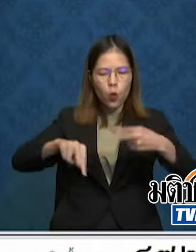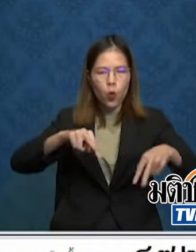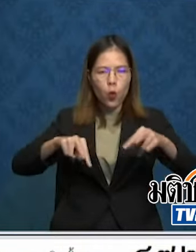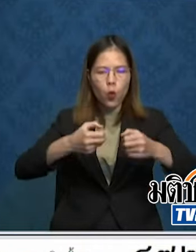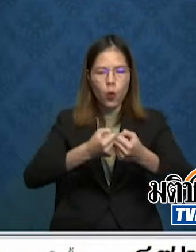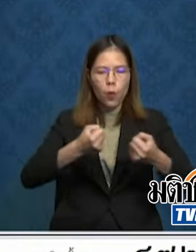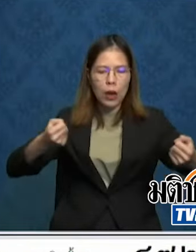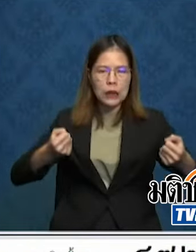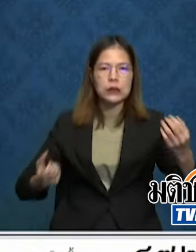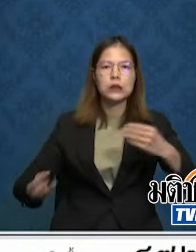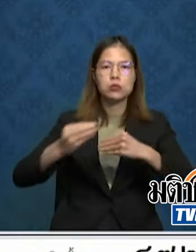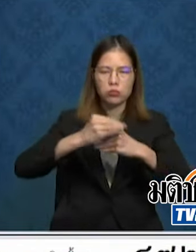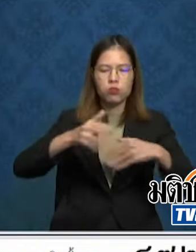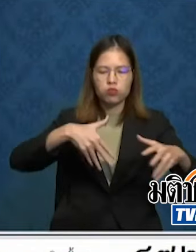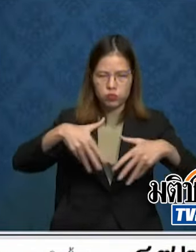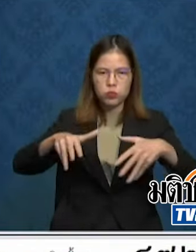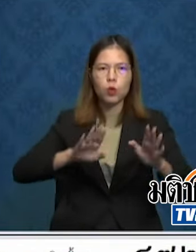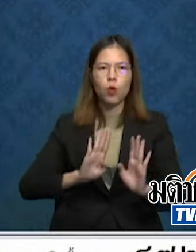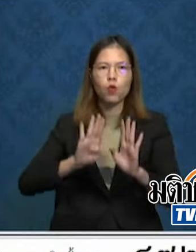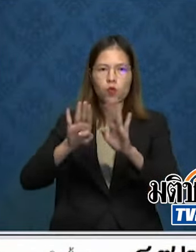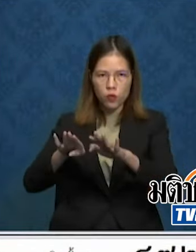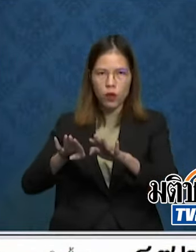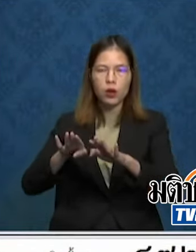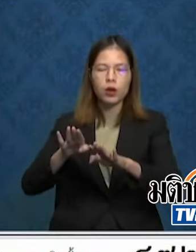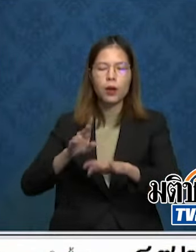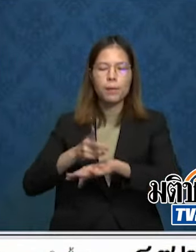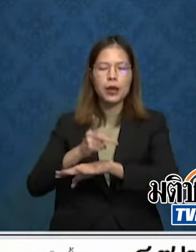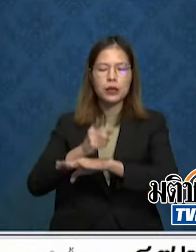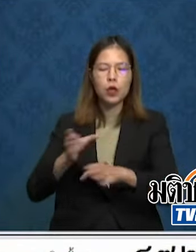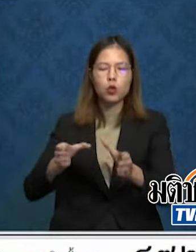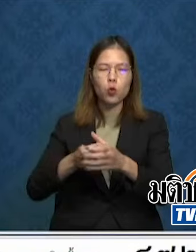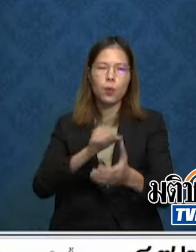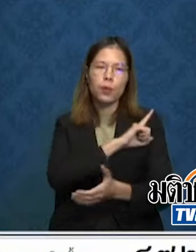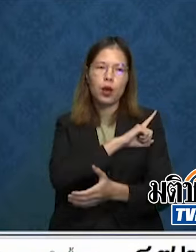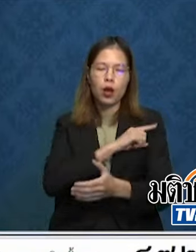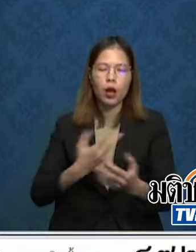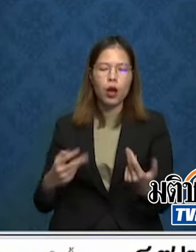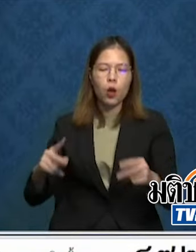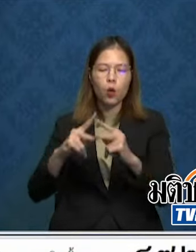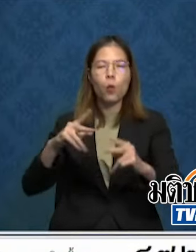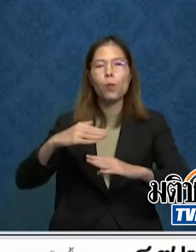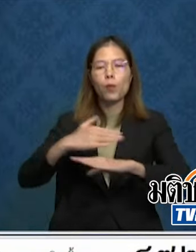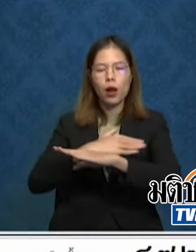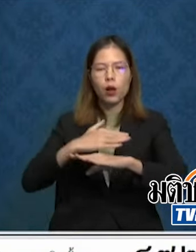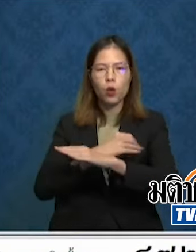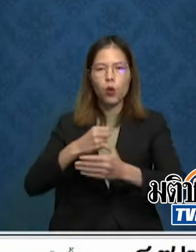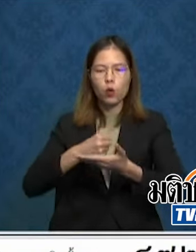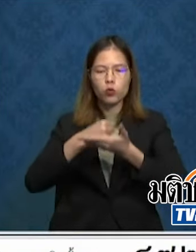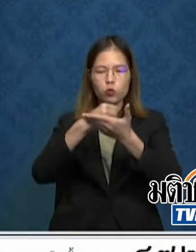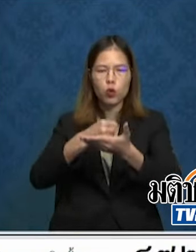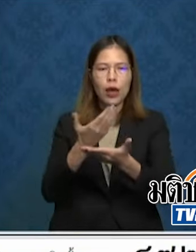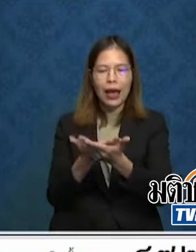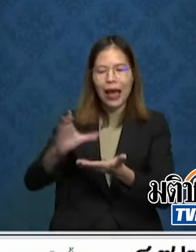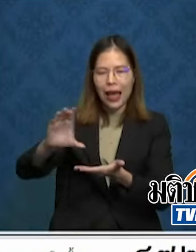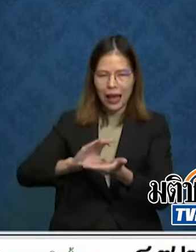างมากขึ้นพี่น้องเขาบ่นมาจริงๆก็ฝากเอาเอกมาฝั่งท่านประธานนะครับไปยังหน่วยงานที่เกี่ยวข้องก็คือกรมทางหลวงนะครับช่วยขยายถนนนะครับช่วยหางบประมาณเพิ่มขึ้น